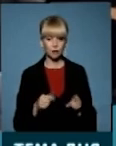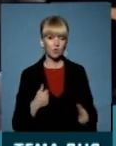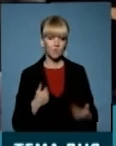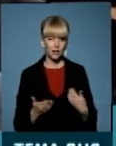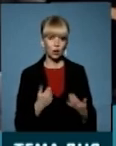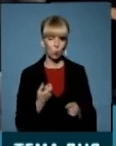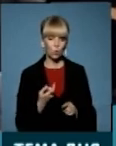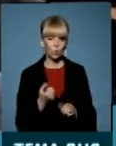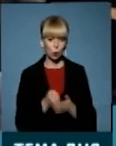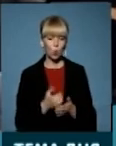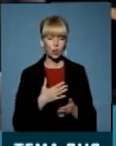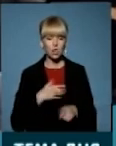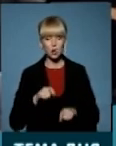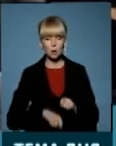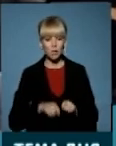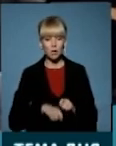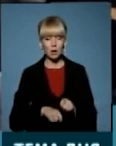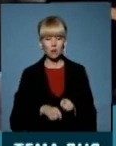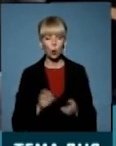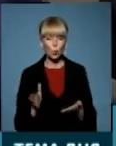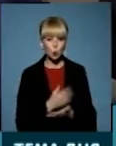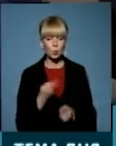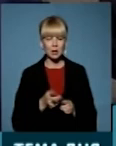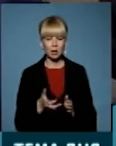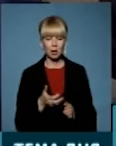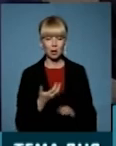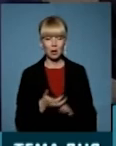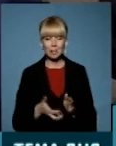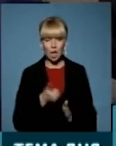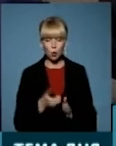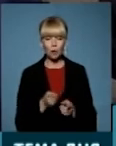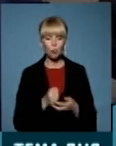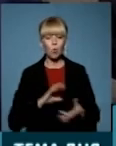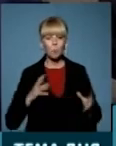відносяться до наших перевірок, до усунення цих недоліків. А воно, в свою чергу, може